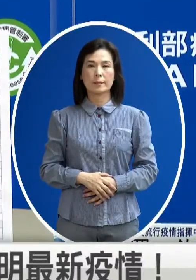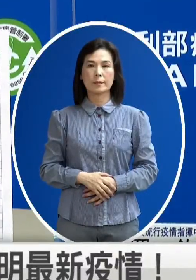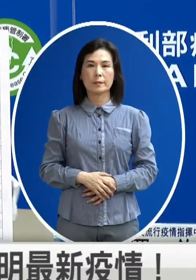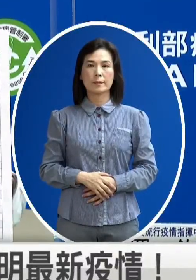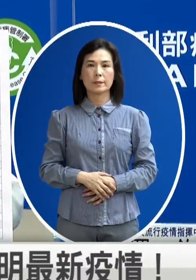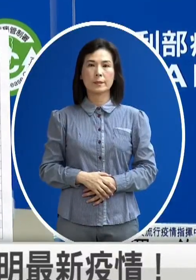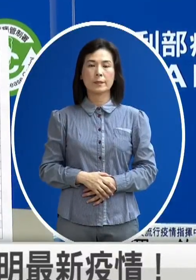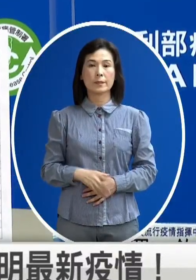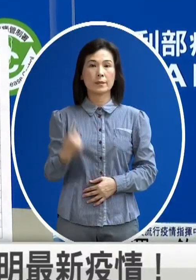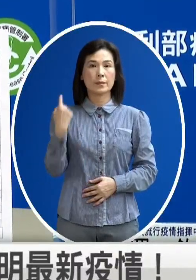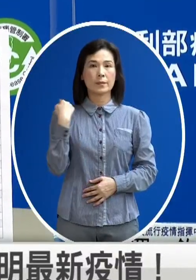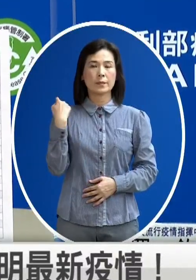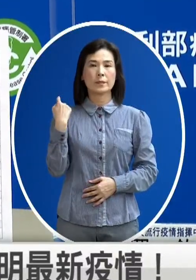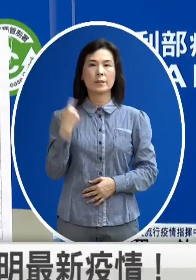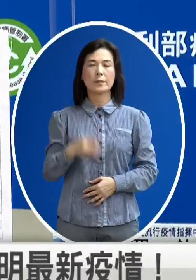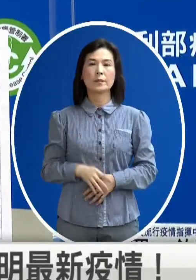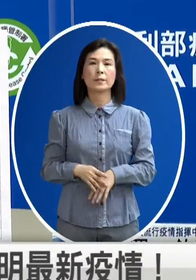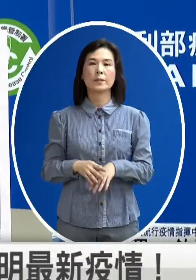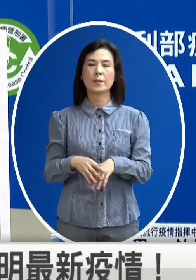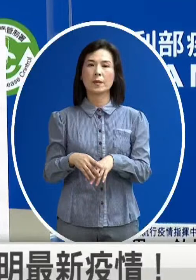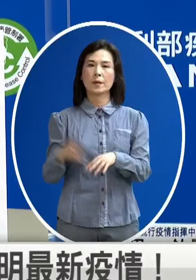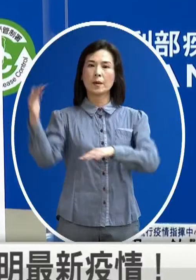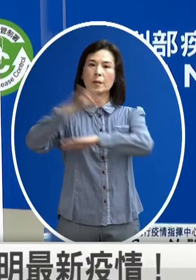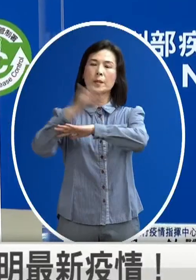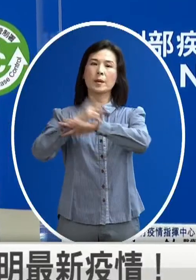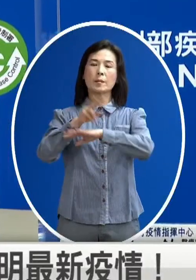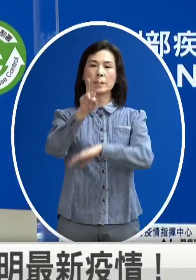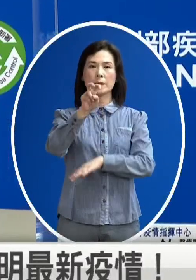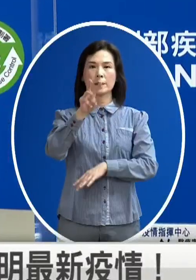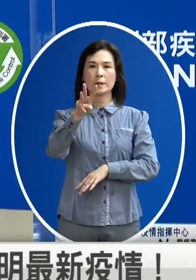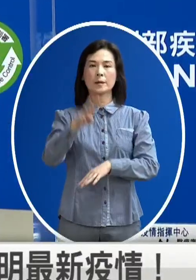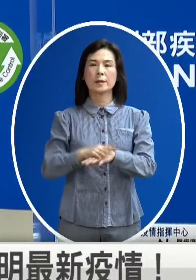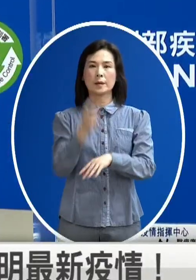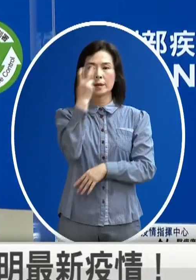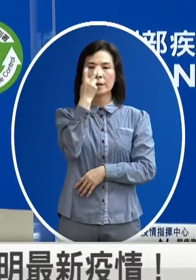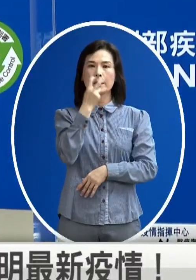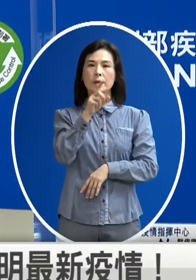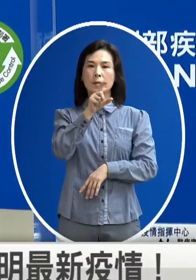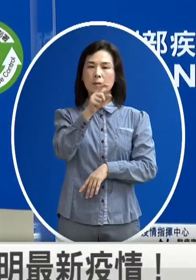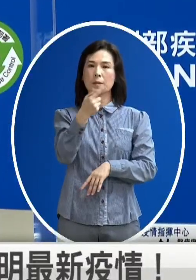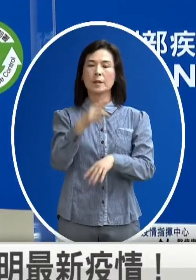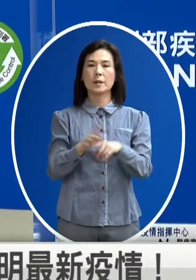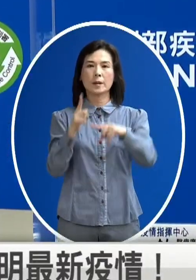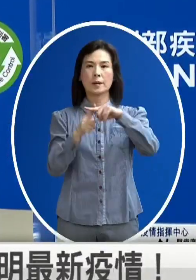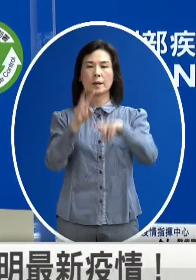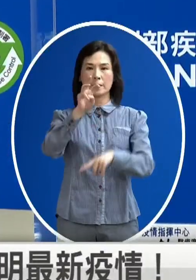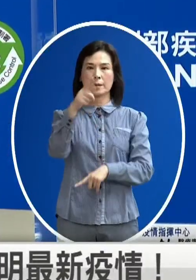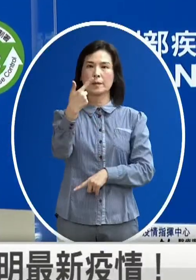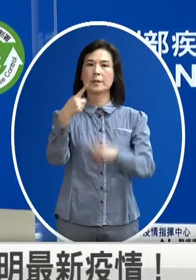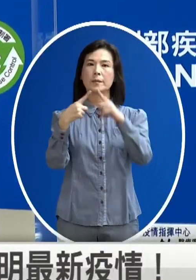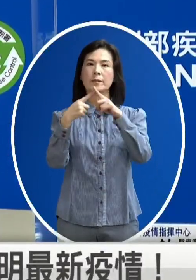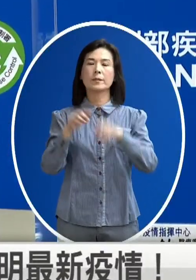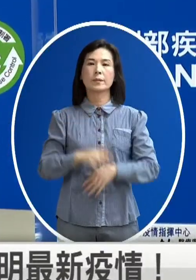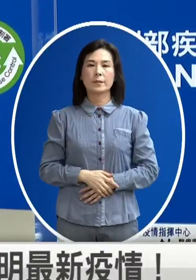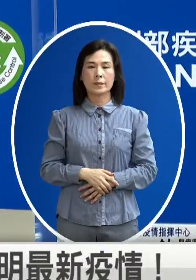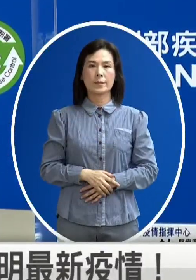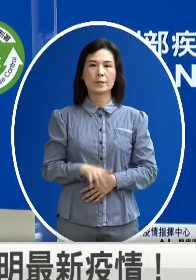那整体昨天在有23个航班，那检查了946人，那阳性人数36，